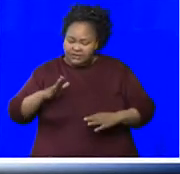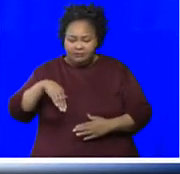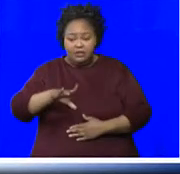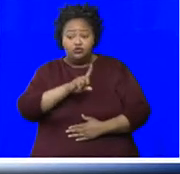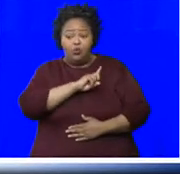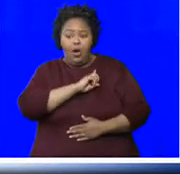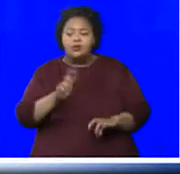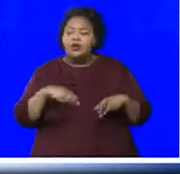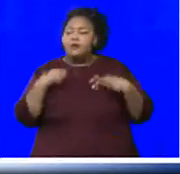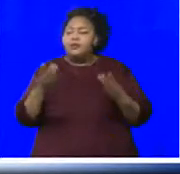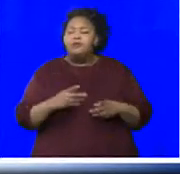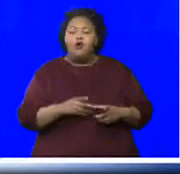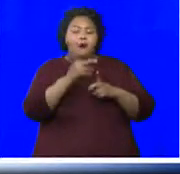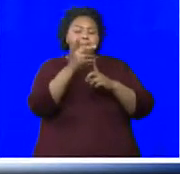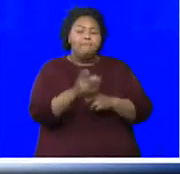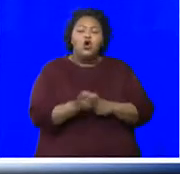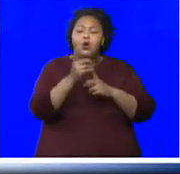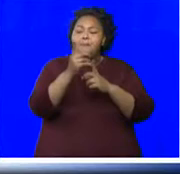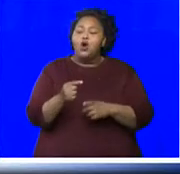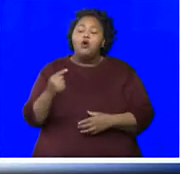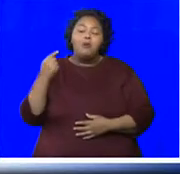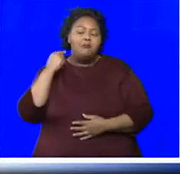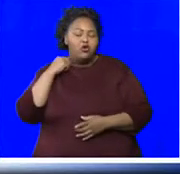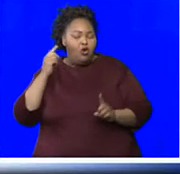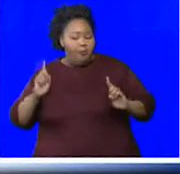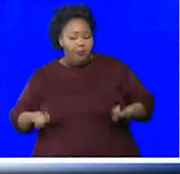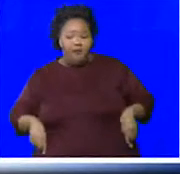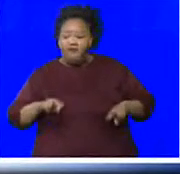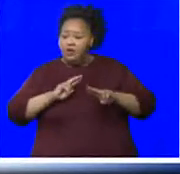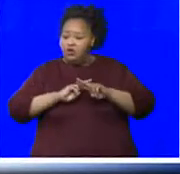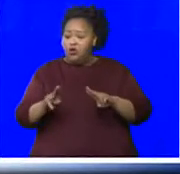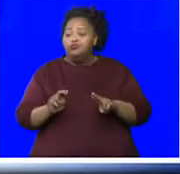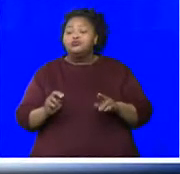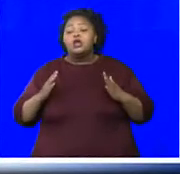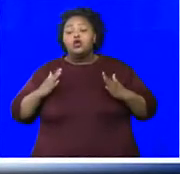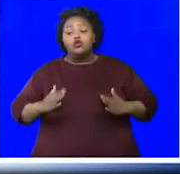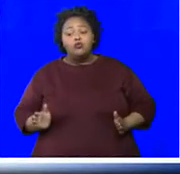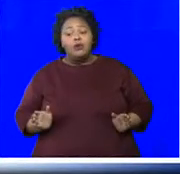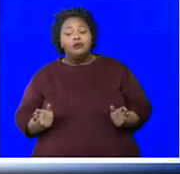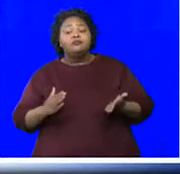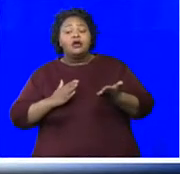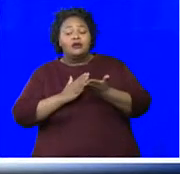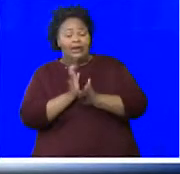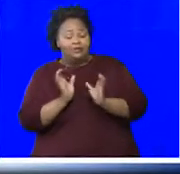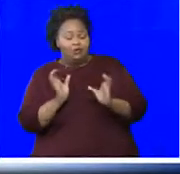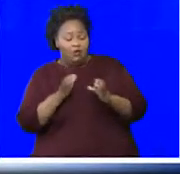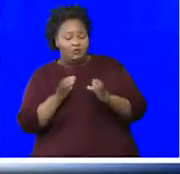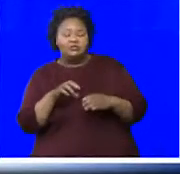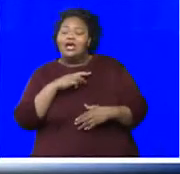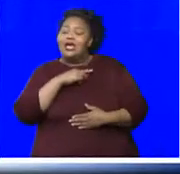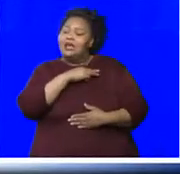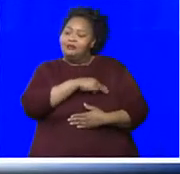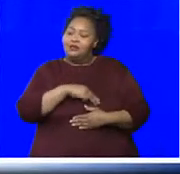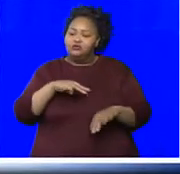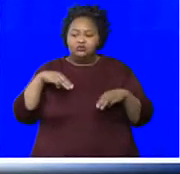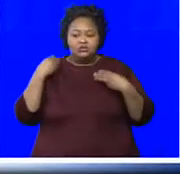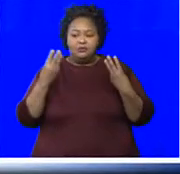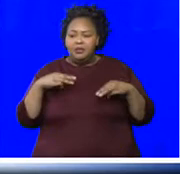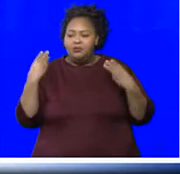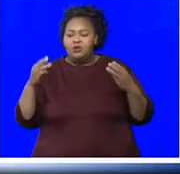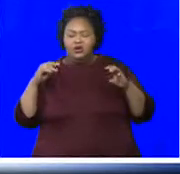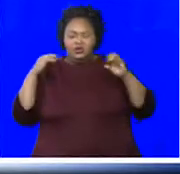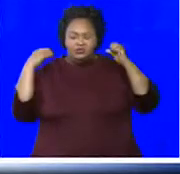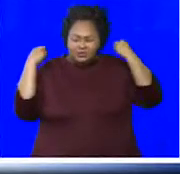kulahlekelwa imphefumulo nekulinyatwa kwempahla libandla lamalungelo licela onke maSwati eme kwenda tento